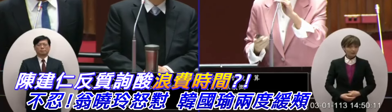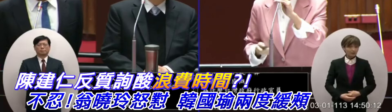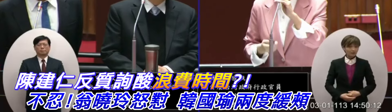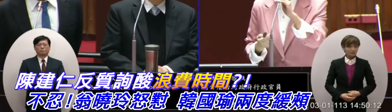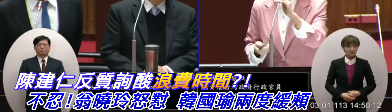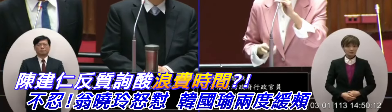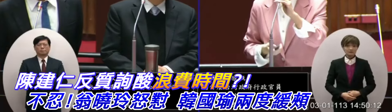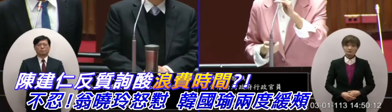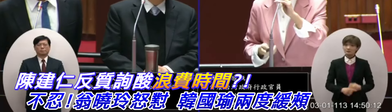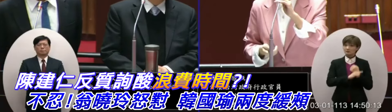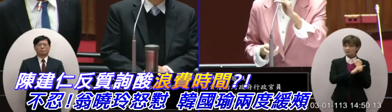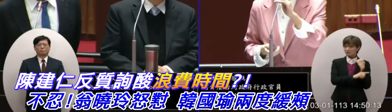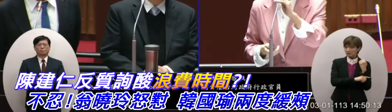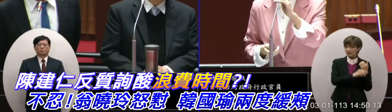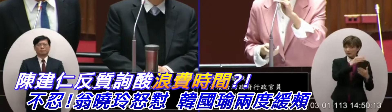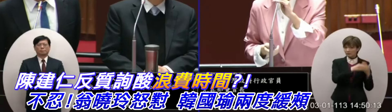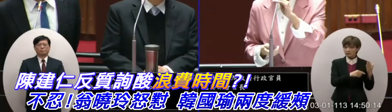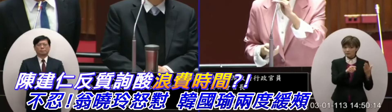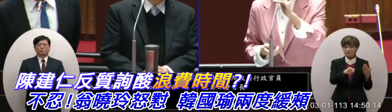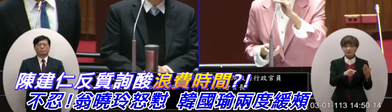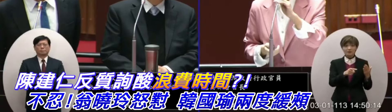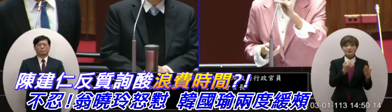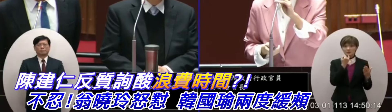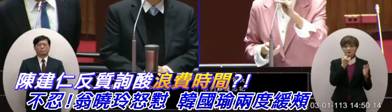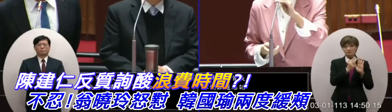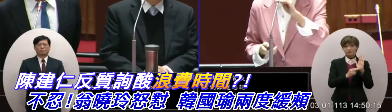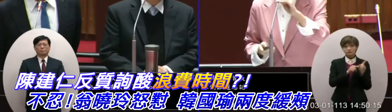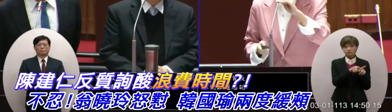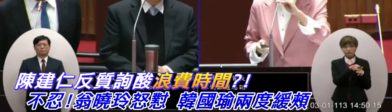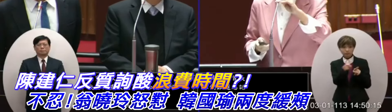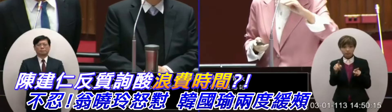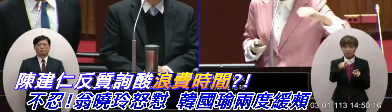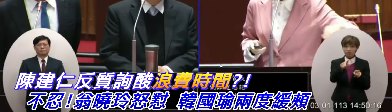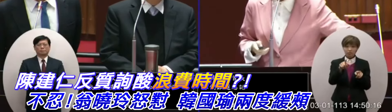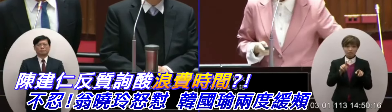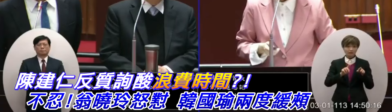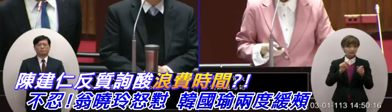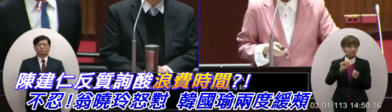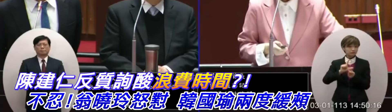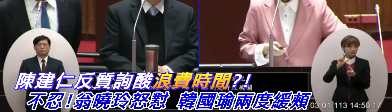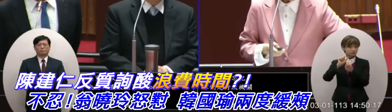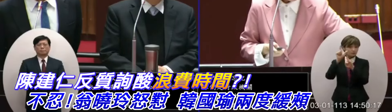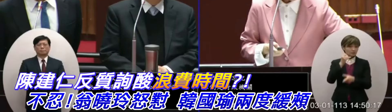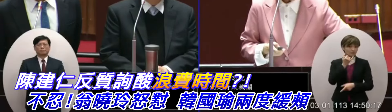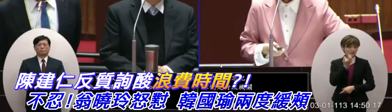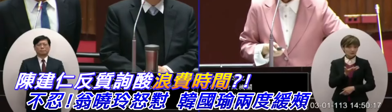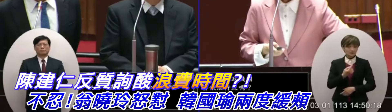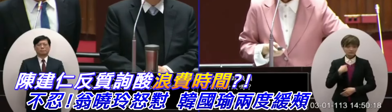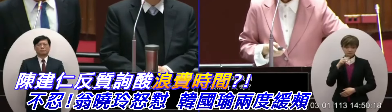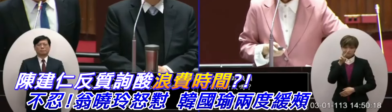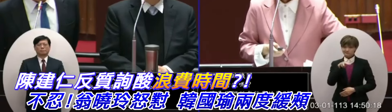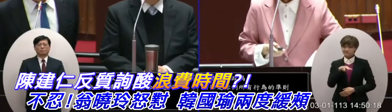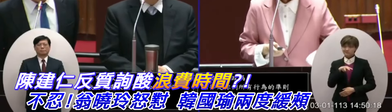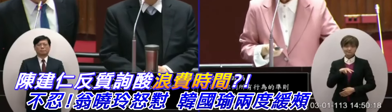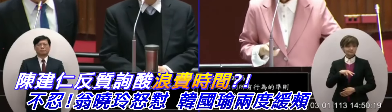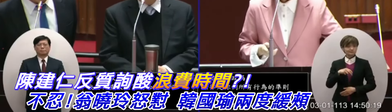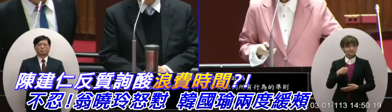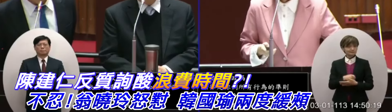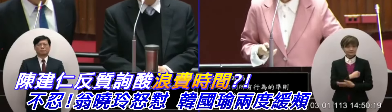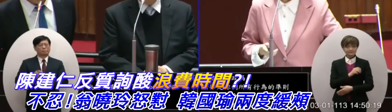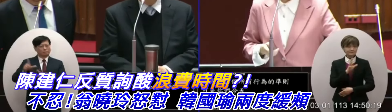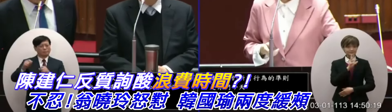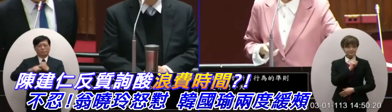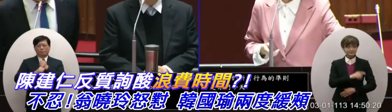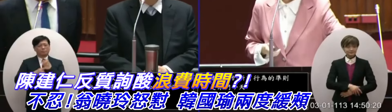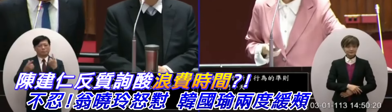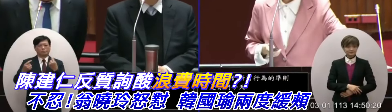那你法律也是让你们可以这样去歪曲解释的吗？这是我感到非常遗憾的地方。 我们都依法行